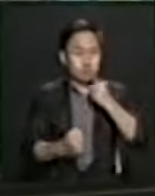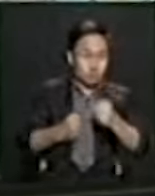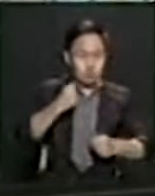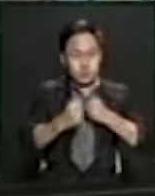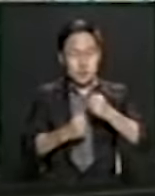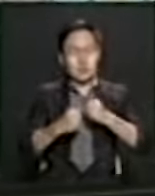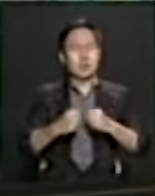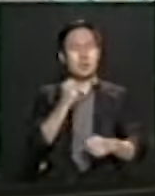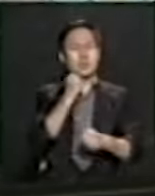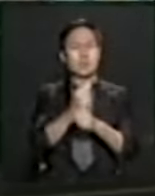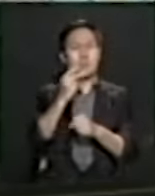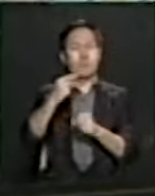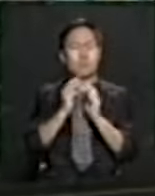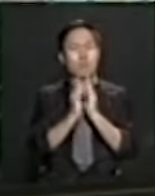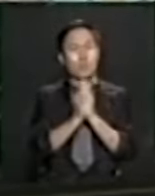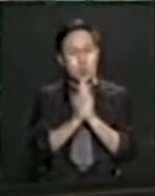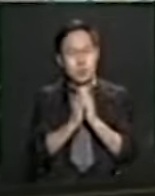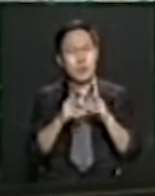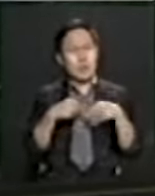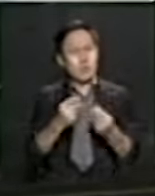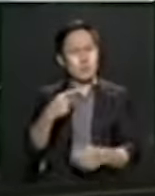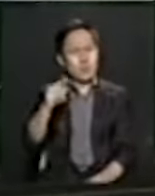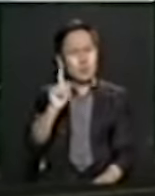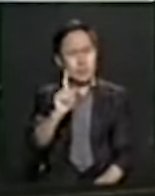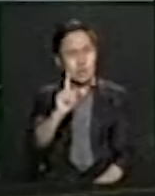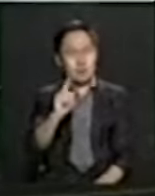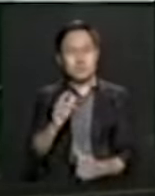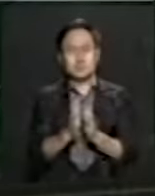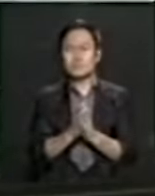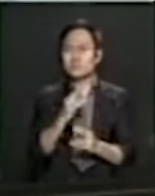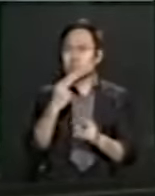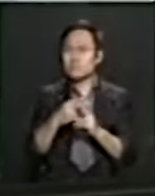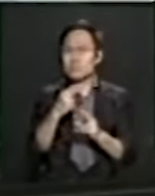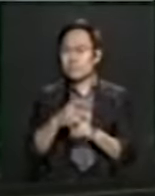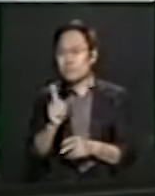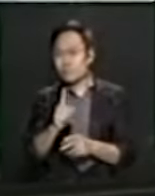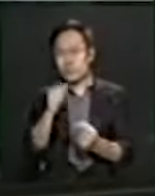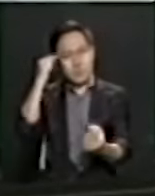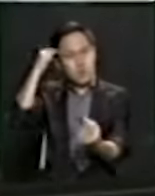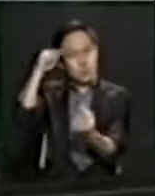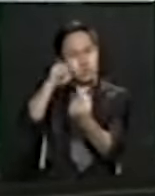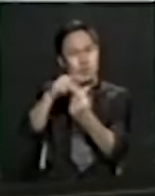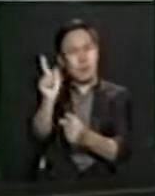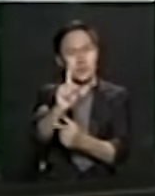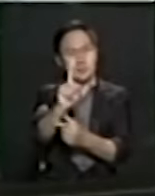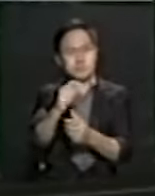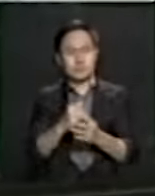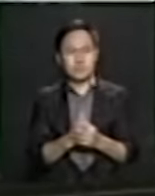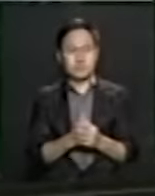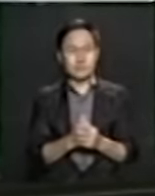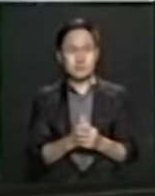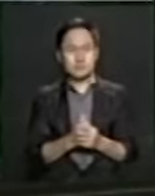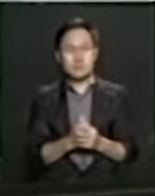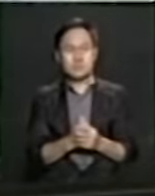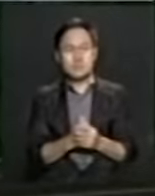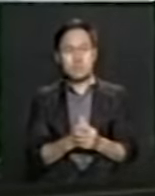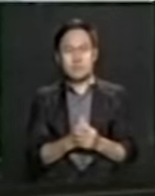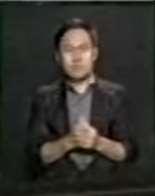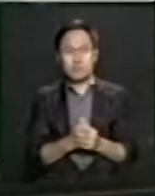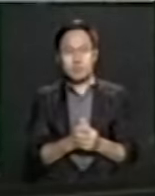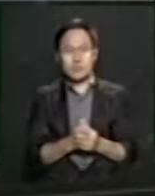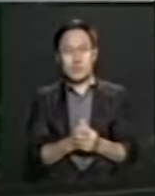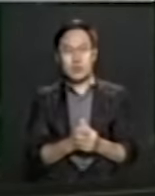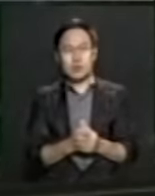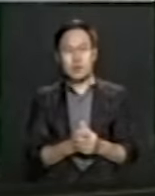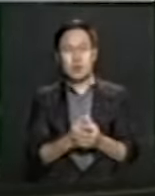ช้ประโยชน์มากมายกิจกรรมนี้ที่จะเกิดขึ้นเนี่ยคืออะไรและมุ่งหวังอะไรบ้างฮะ ครับอย่างนี้ผมขอเกิดนิดนึงเกี่ยวกับที่ว่าโ